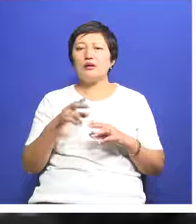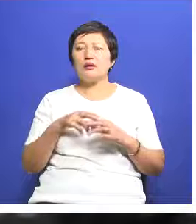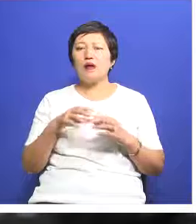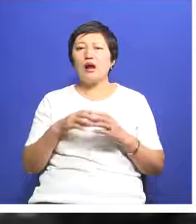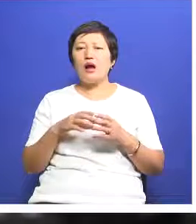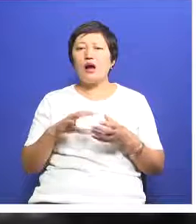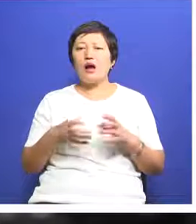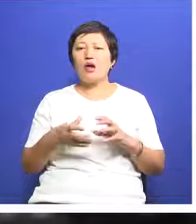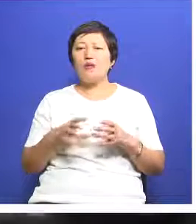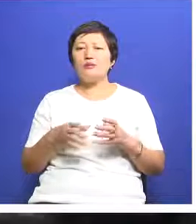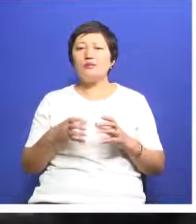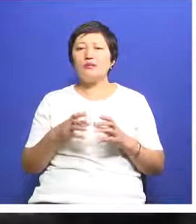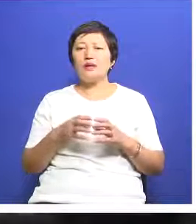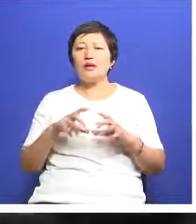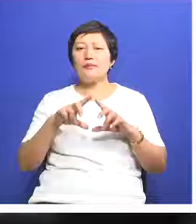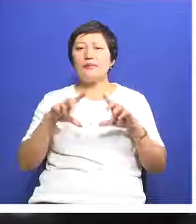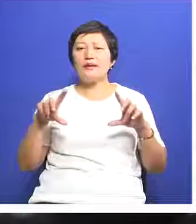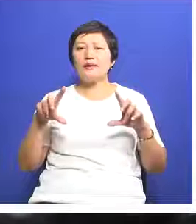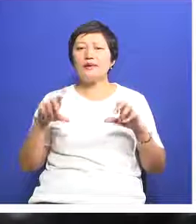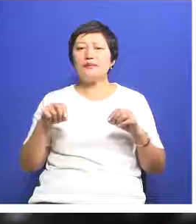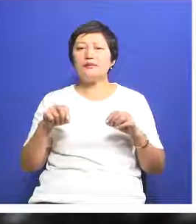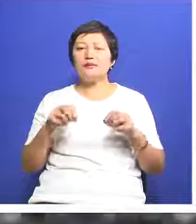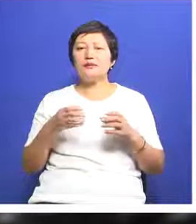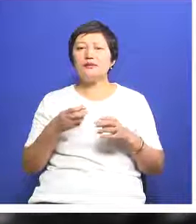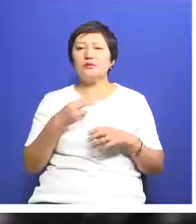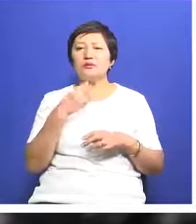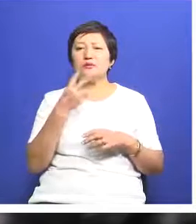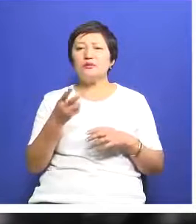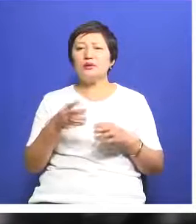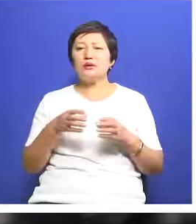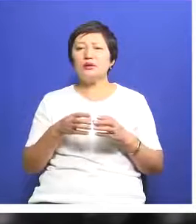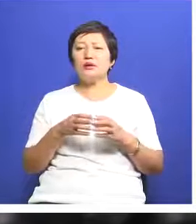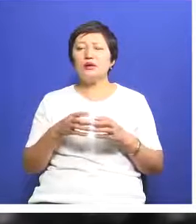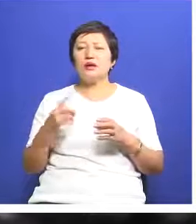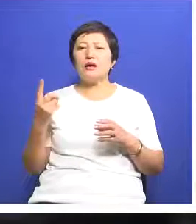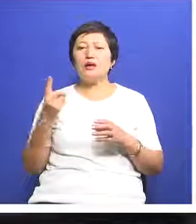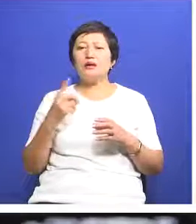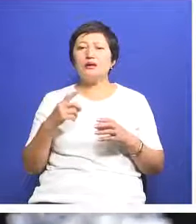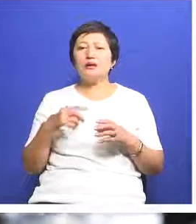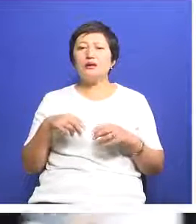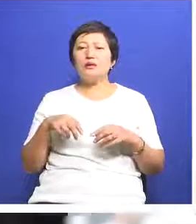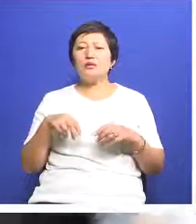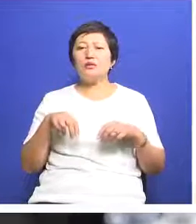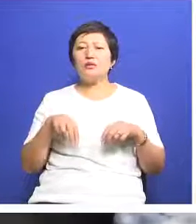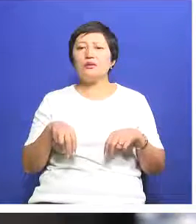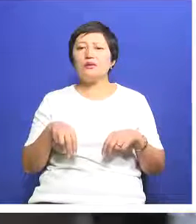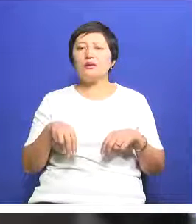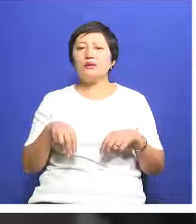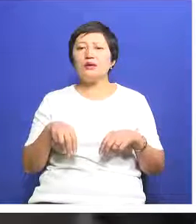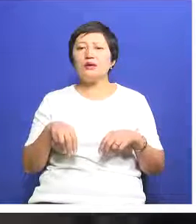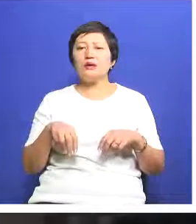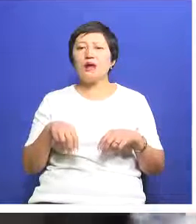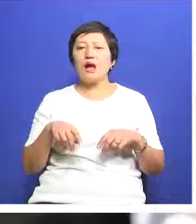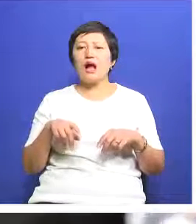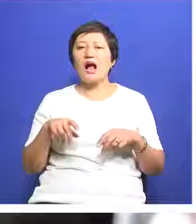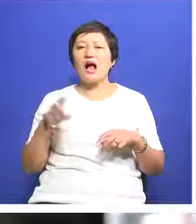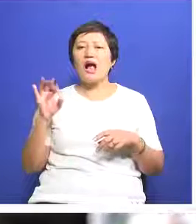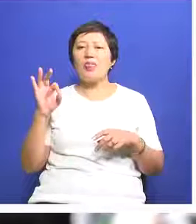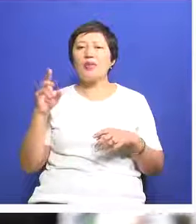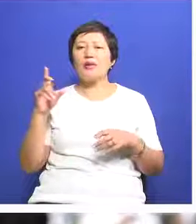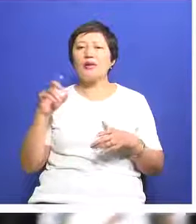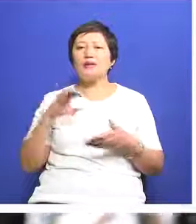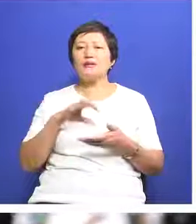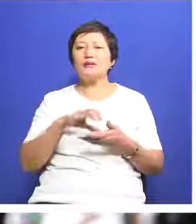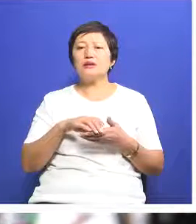жаңа ауылымызға мектеп өзім өткенде барып көрдім, яғни алдыңғы үкіметтің ғимараты болған контурасы.